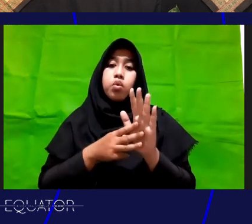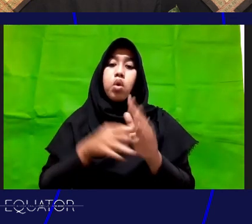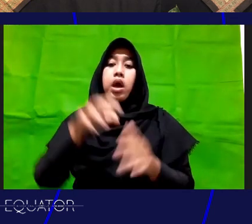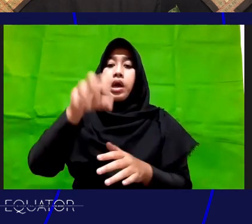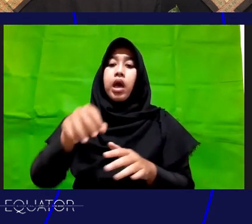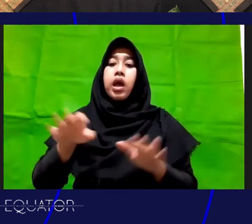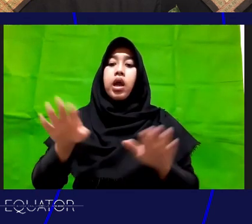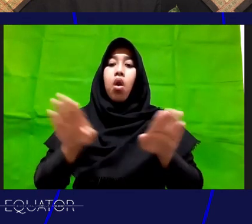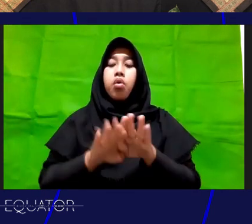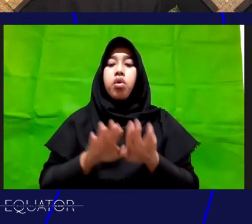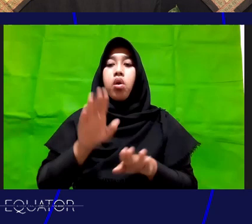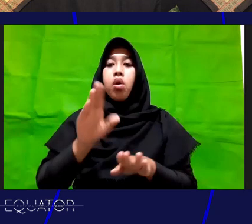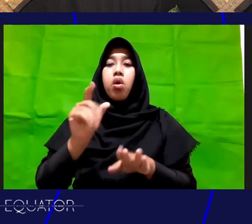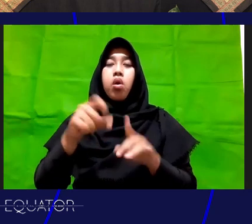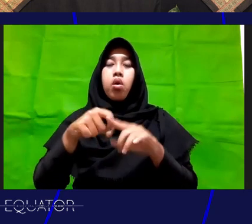seperti residensi.